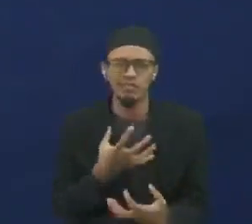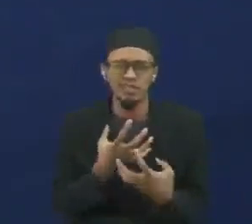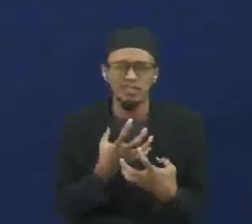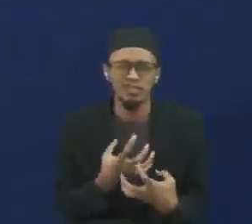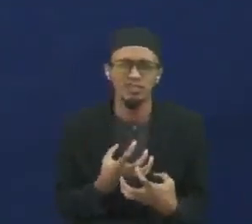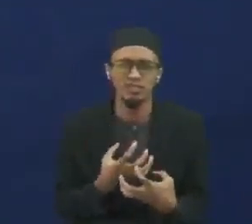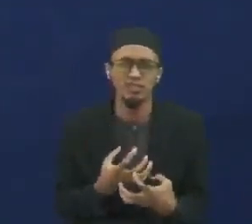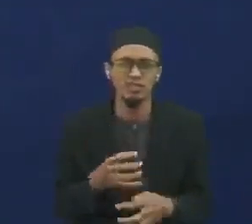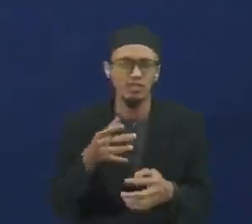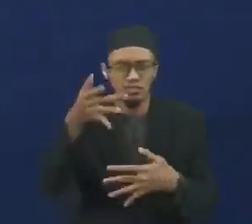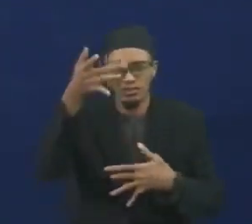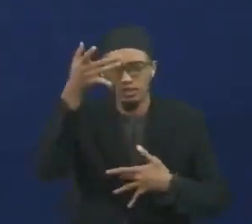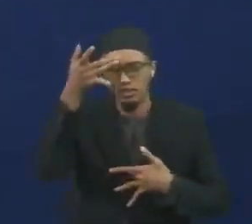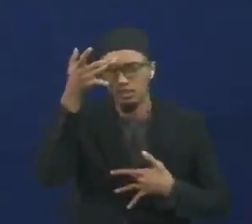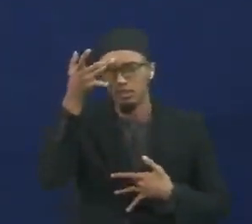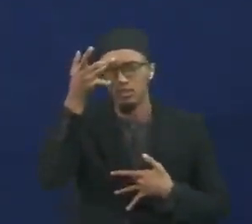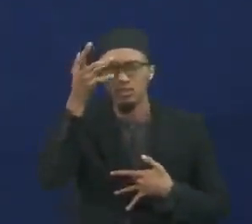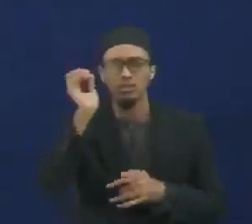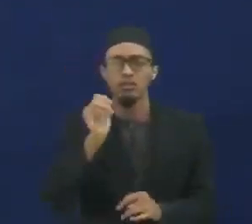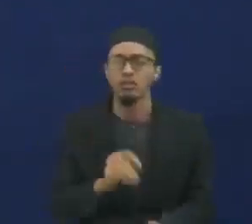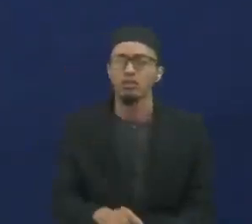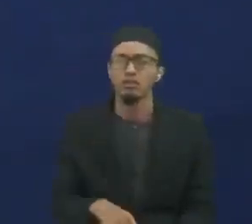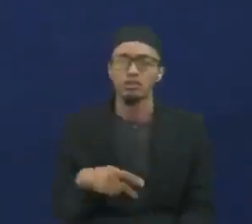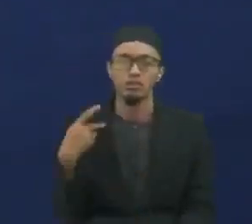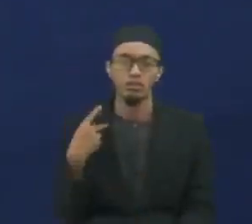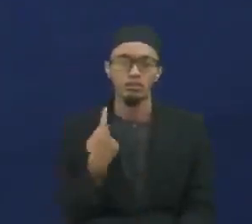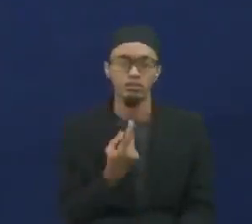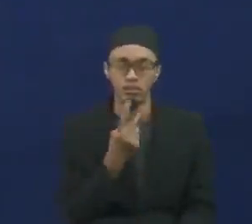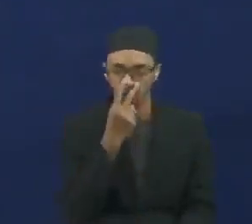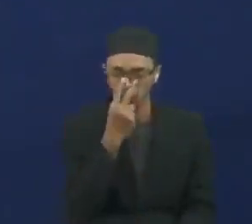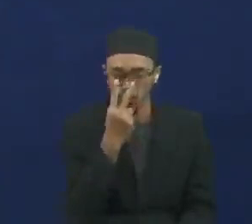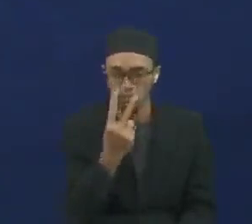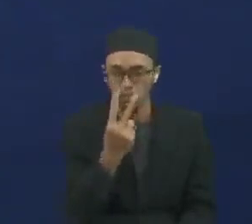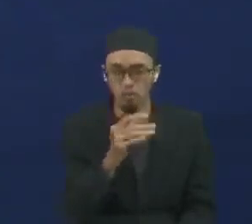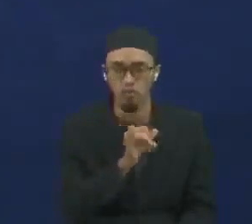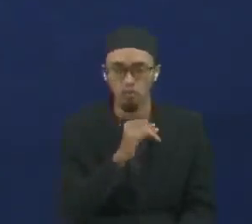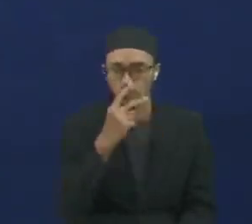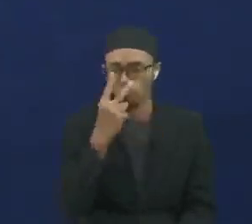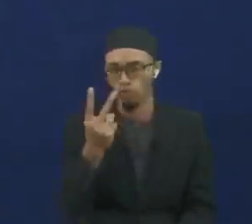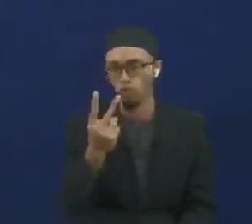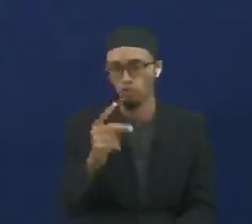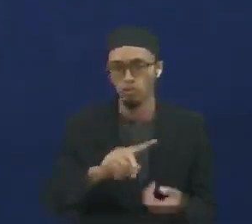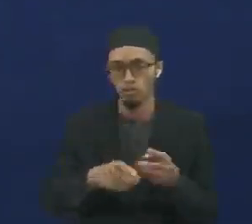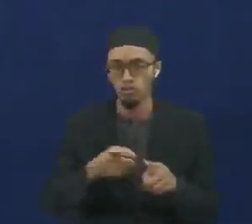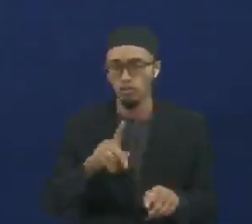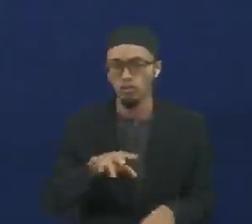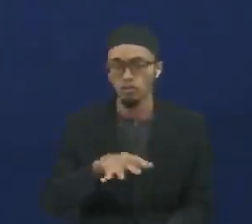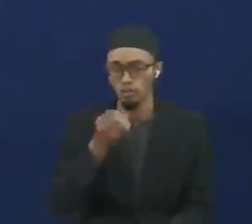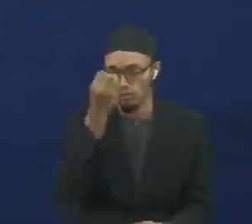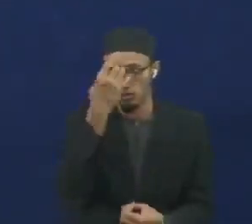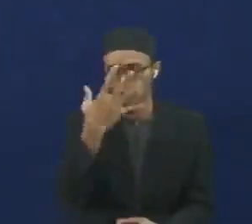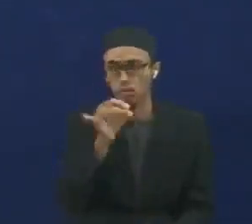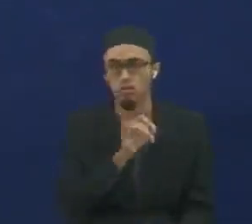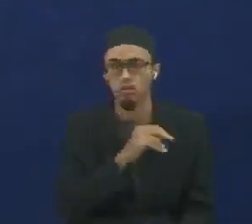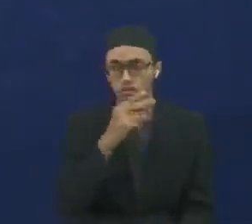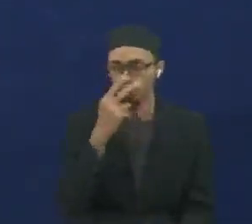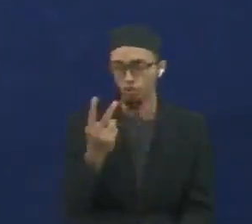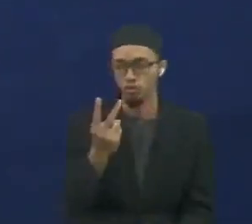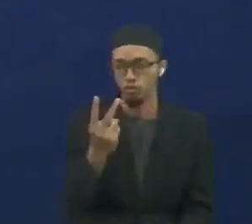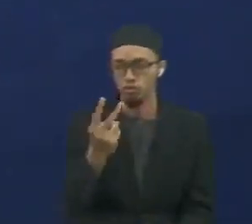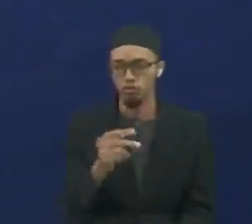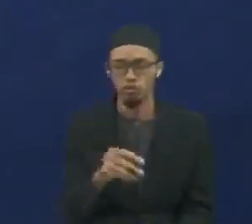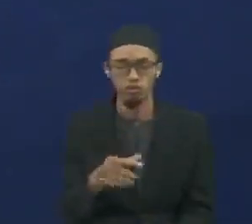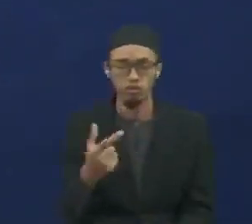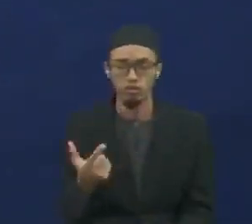aku tengok kesakitan Nabi SAW menghadapi kematian, aku dah tak hukum sesiapa pun dah berdasarkan kepada kematian